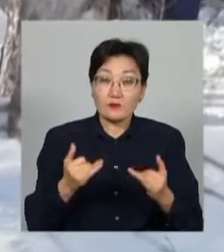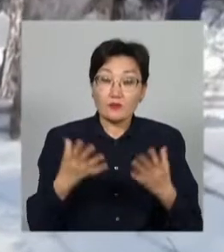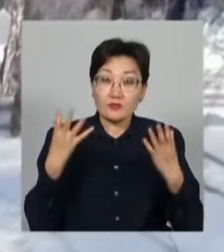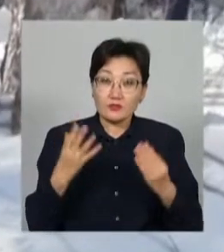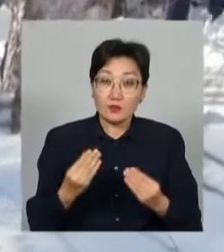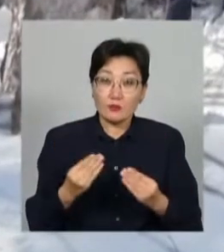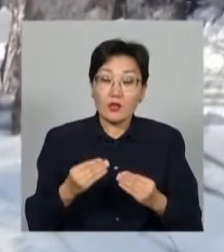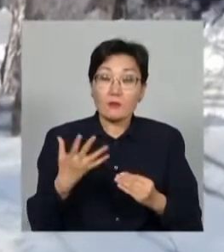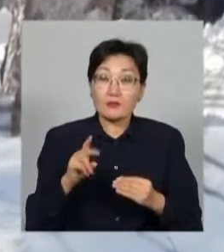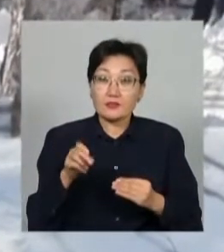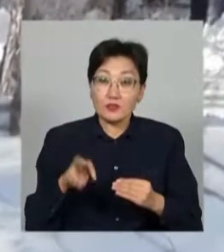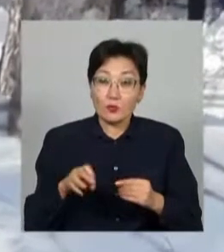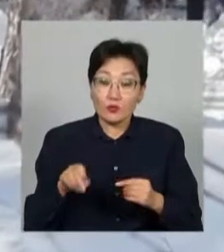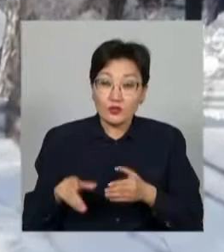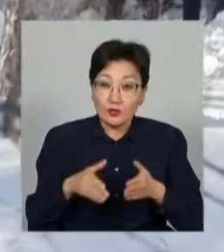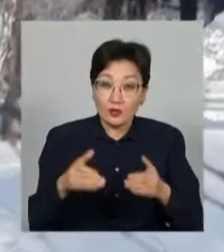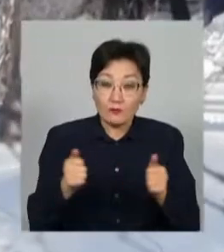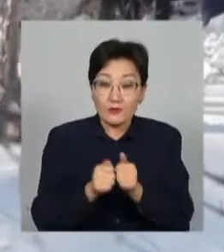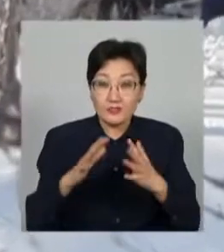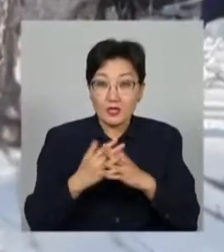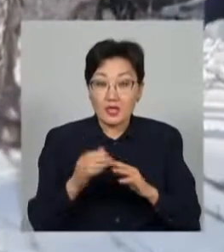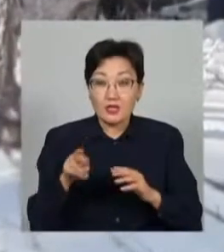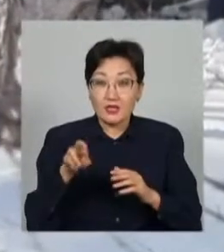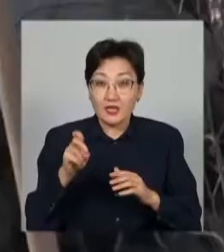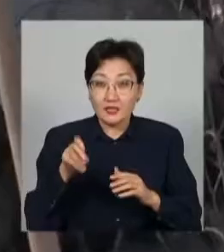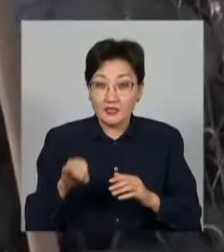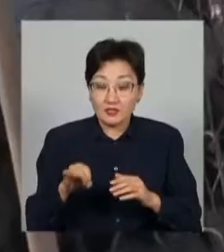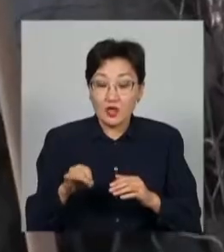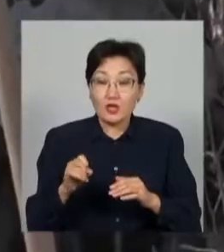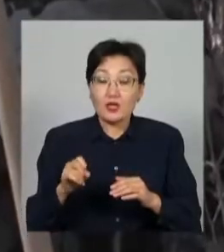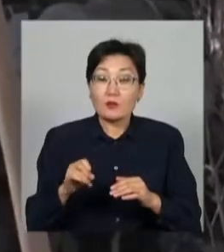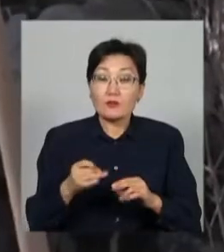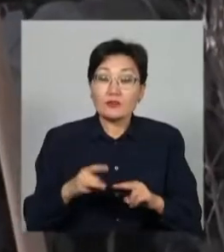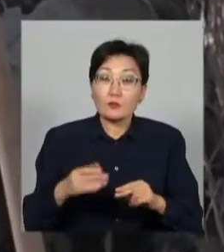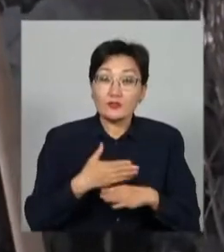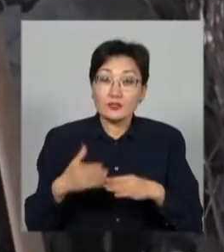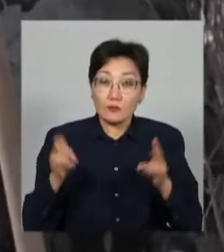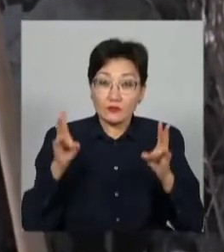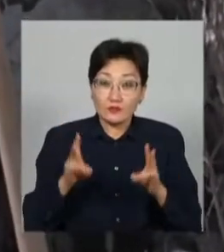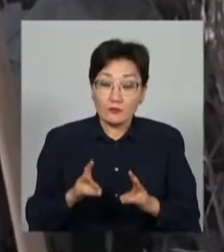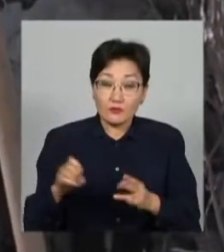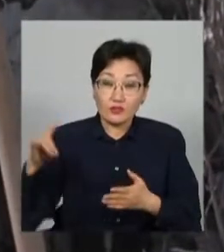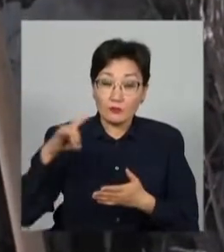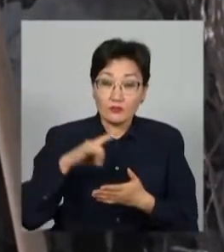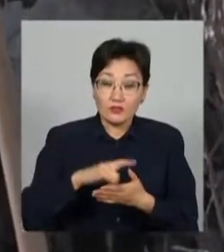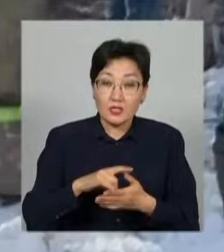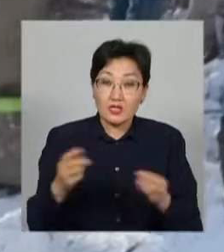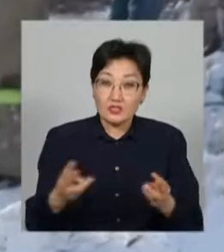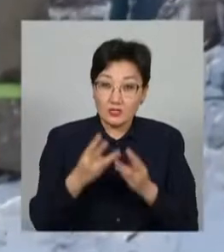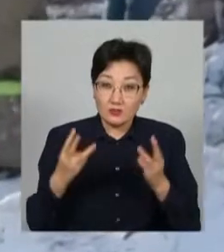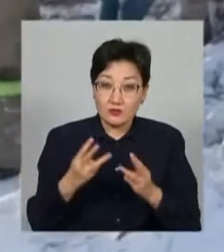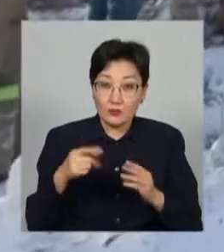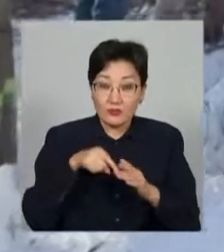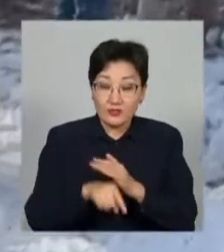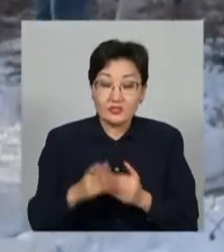днем в 5 километрах от дороги близ поселка Коряки Елизовского района. После падения воздушное судно загорелось.